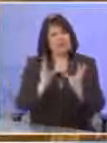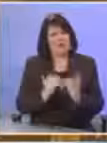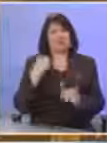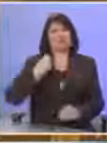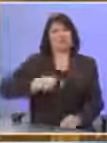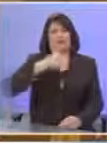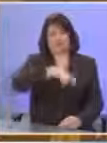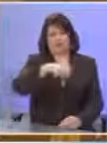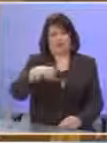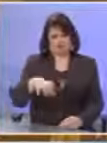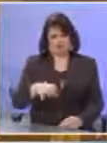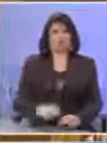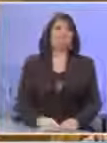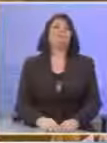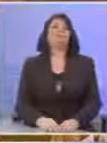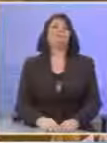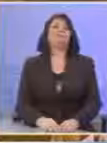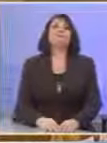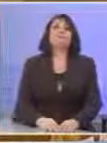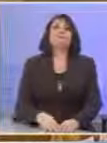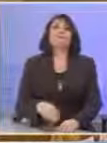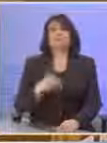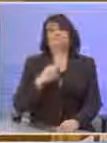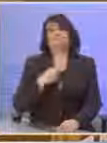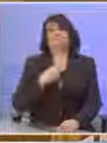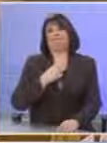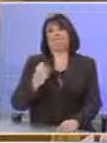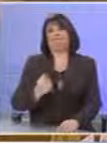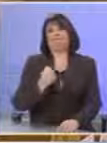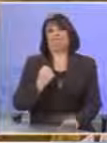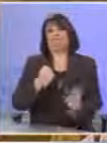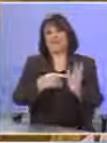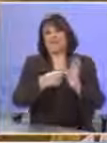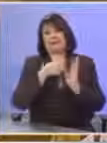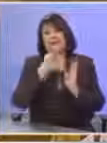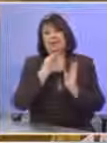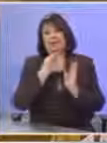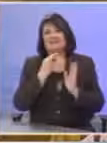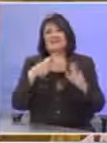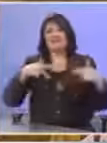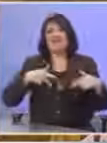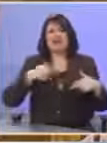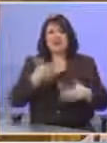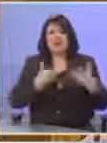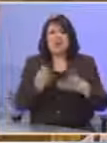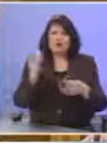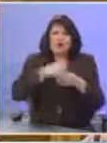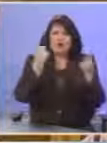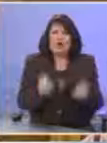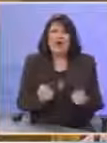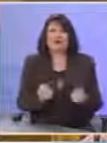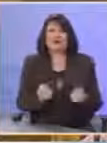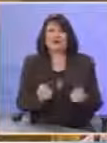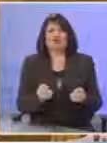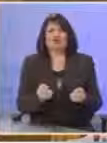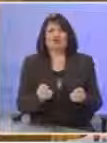δημοσίου. Για να δείξετε την υποτιθέμενη συμπόνια σας, επιβαρύνετε ακόμη περισσότερο τον κρατικό προϋπολογισμό, χωρίς